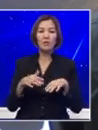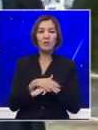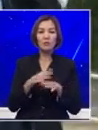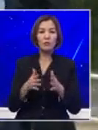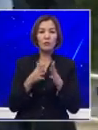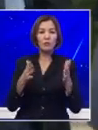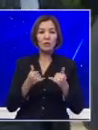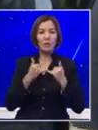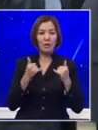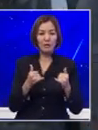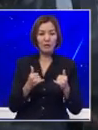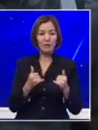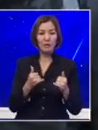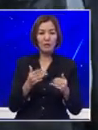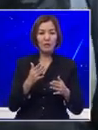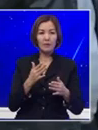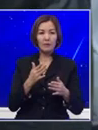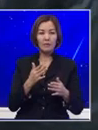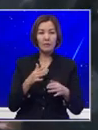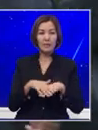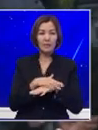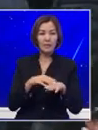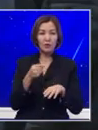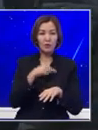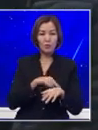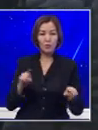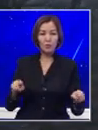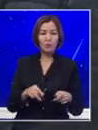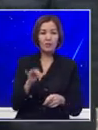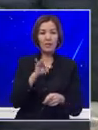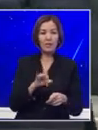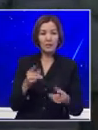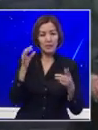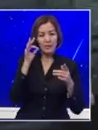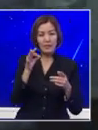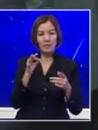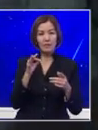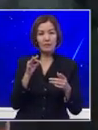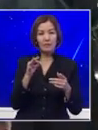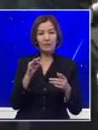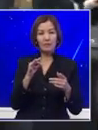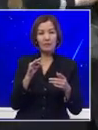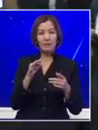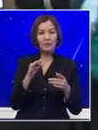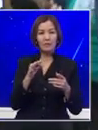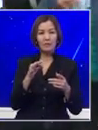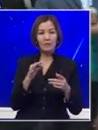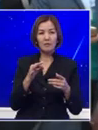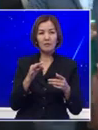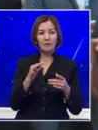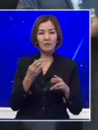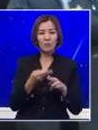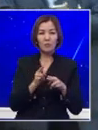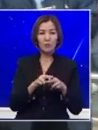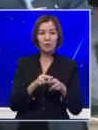тағылым. Елдің рухын көтеретін, елдің тарихын есіне сала отырып, тағылымды дүние болуға, осы